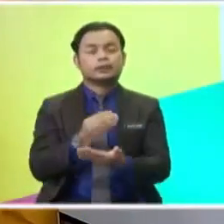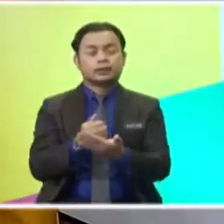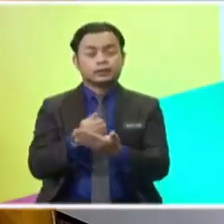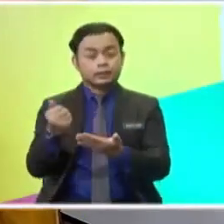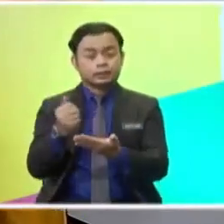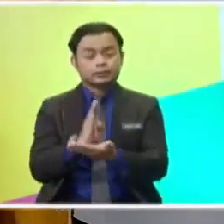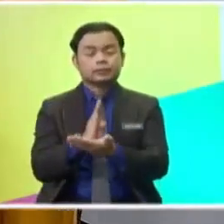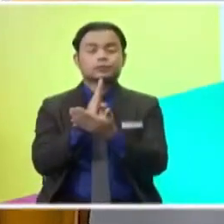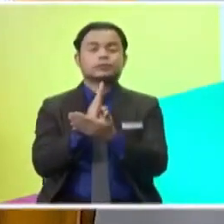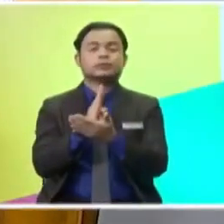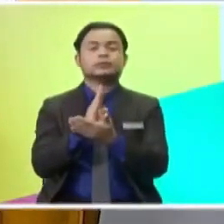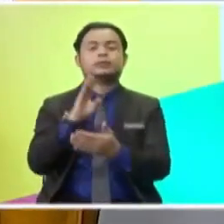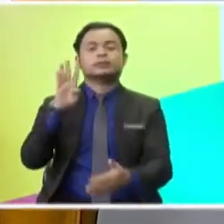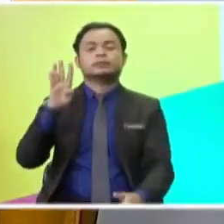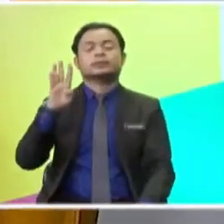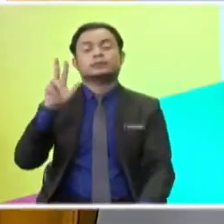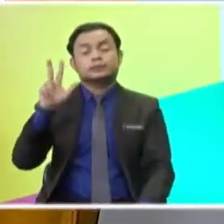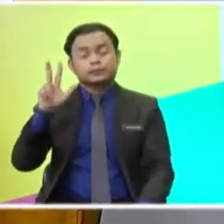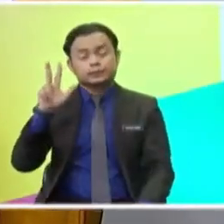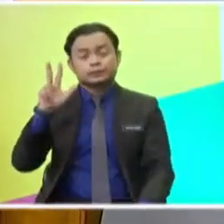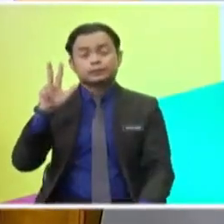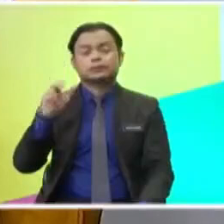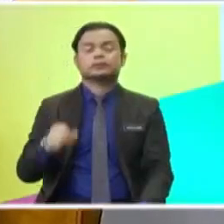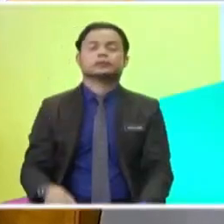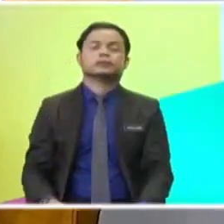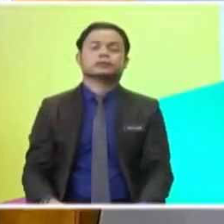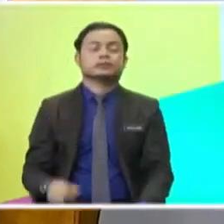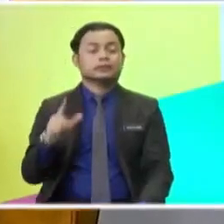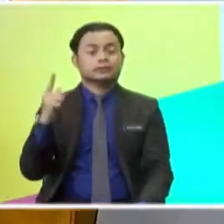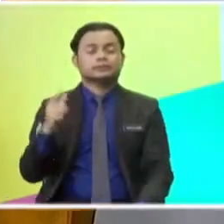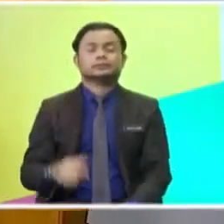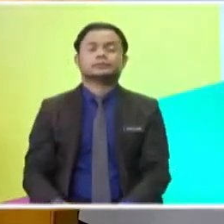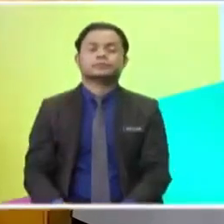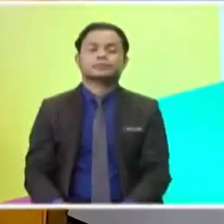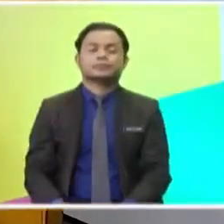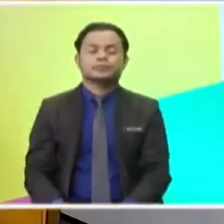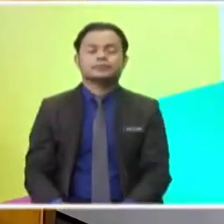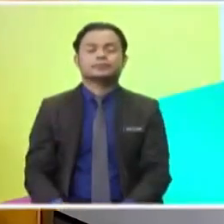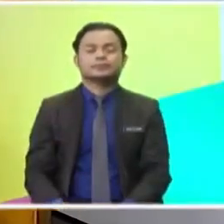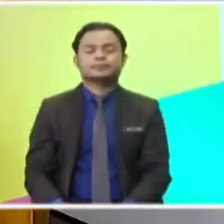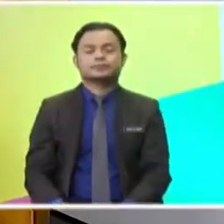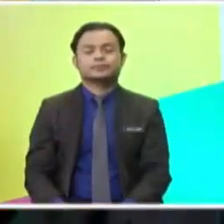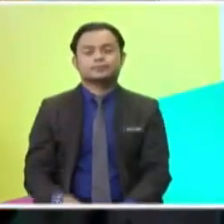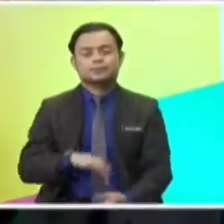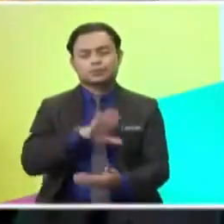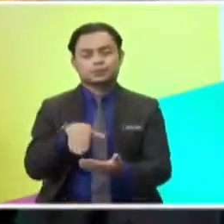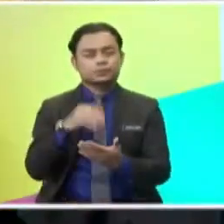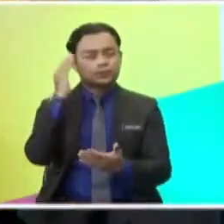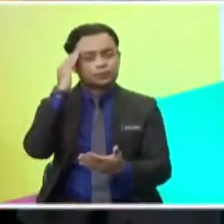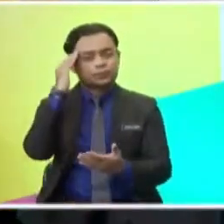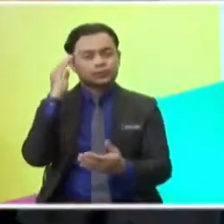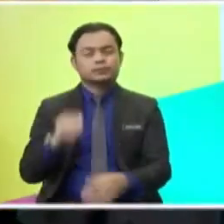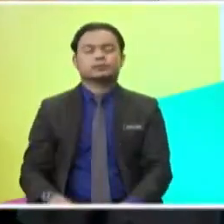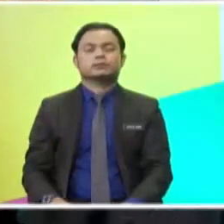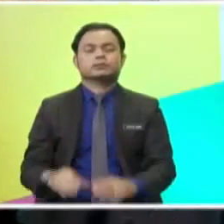Jadi Cikgu Liana, saya sendiri pernah bekerjasama dengan Malaysian Association of Blind dan mengetahui bagusnya kategori-kategori B1, B2 dan B3 ini. Mungkin Cikgu Zakaria